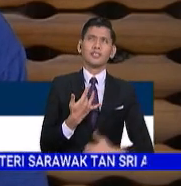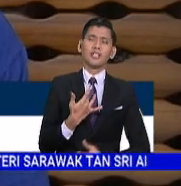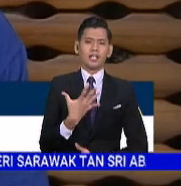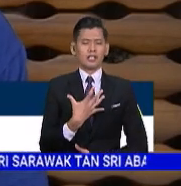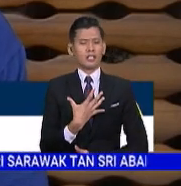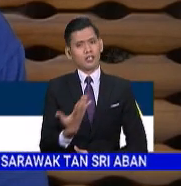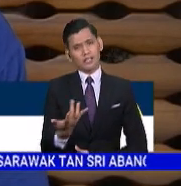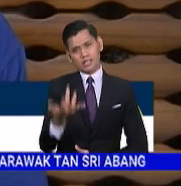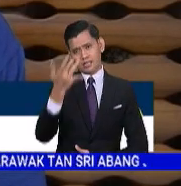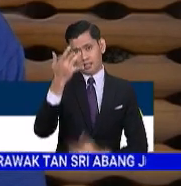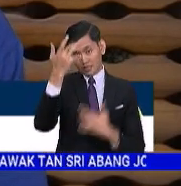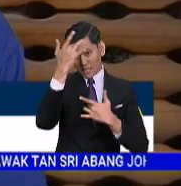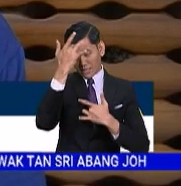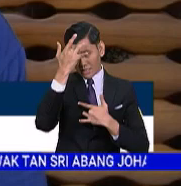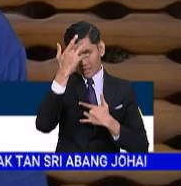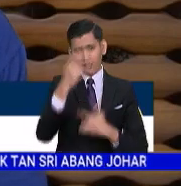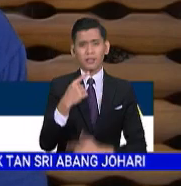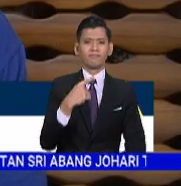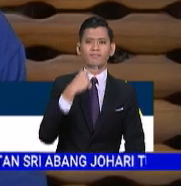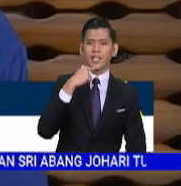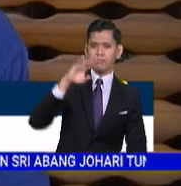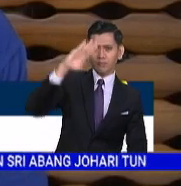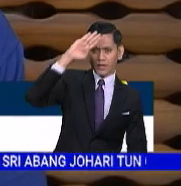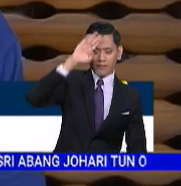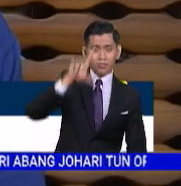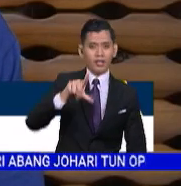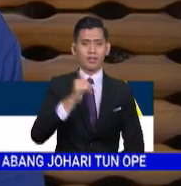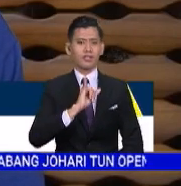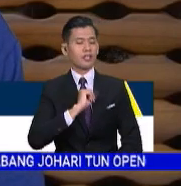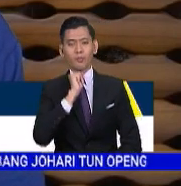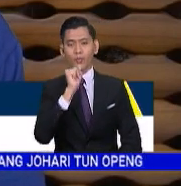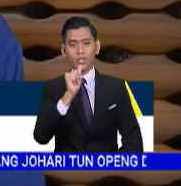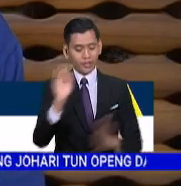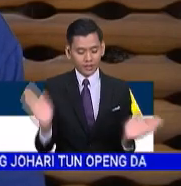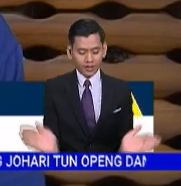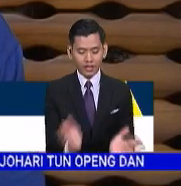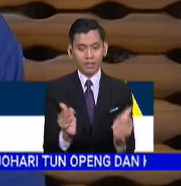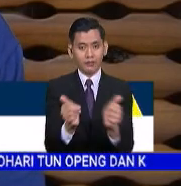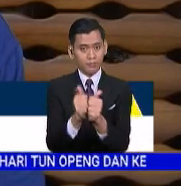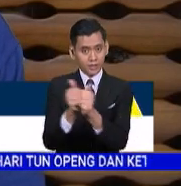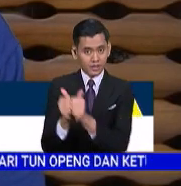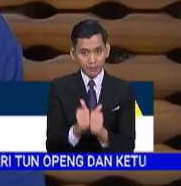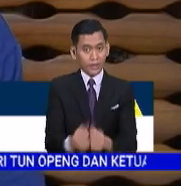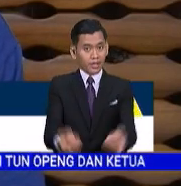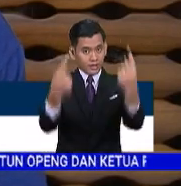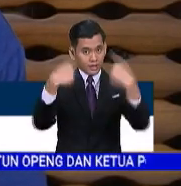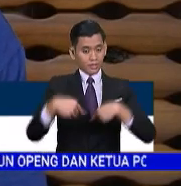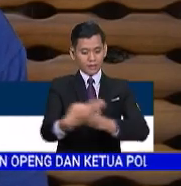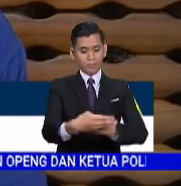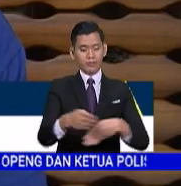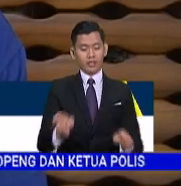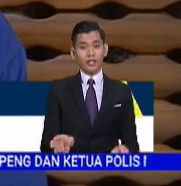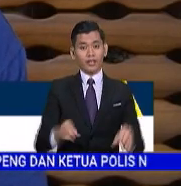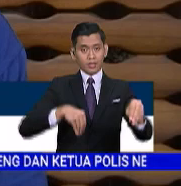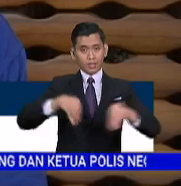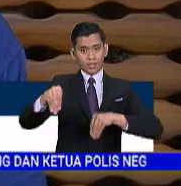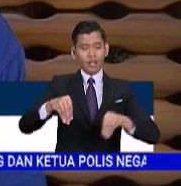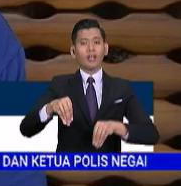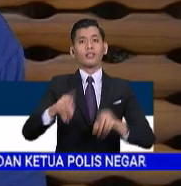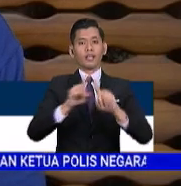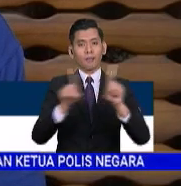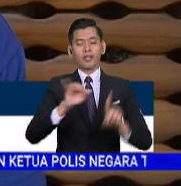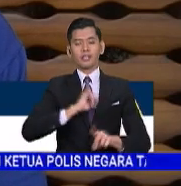rasa lain, saya tak galakkan untuk bersamalah hadir, tetapi saya akan hubungi melalui